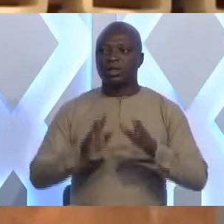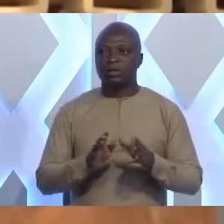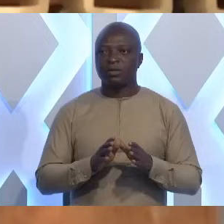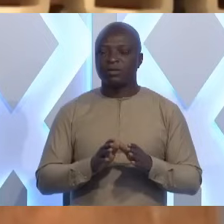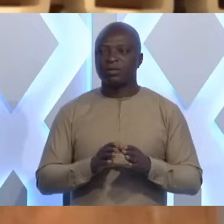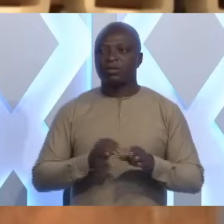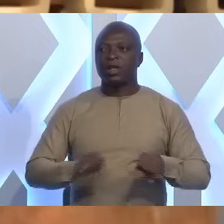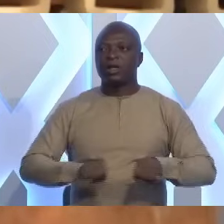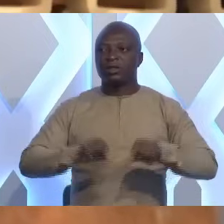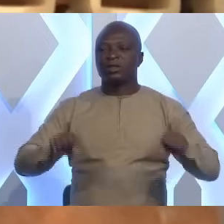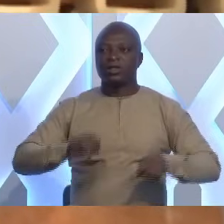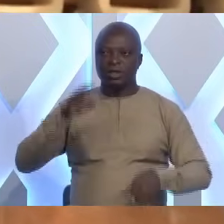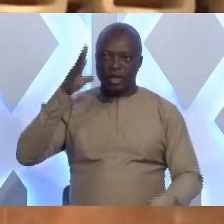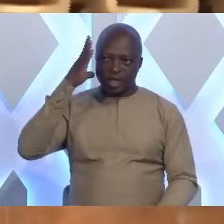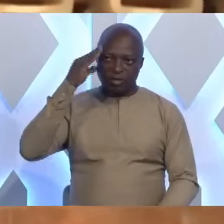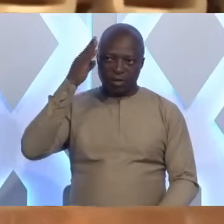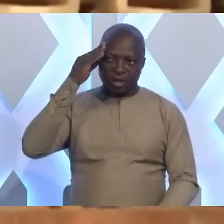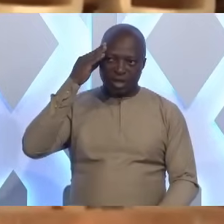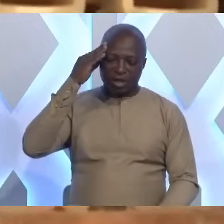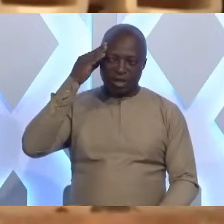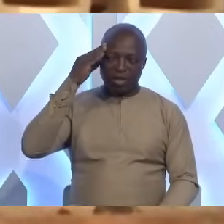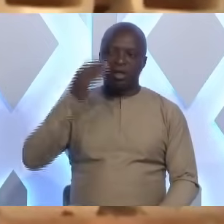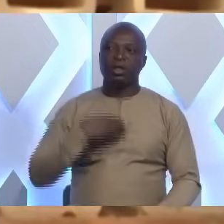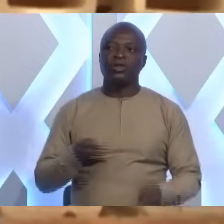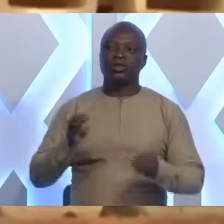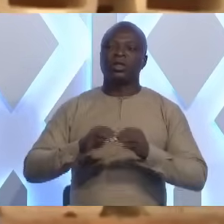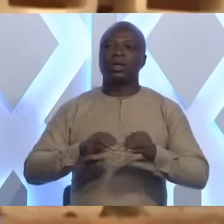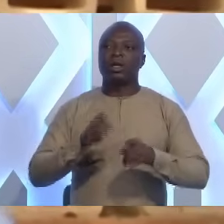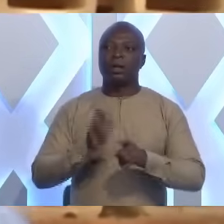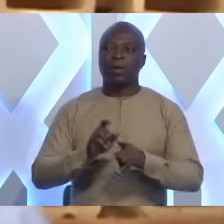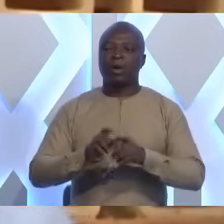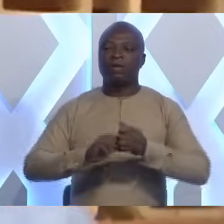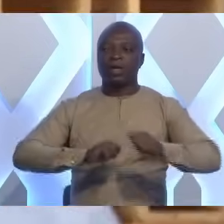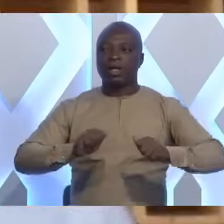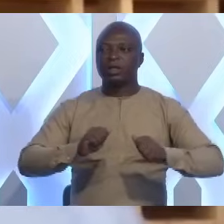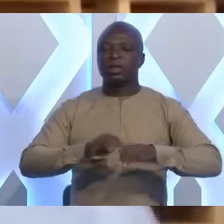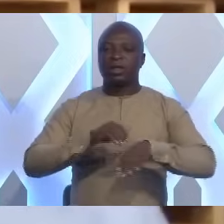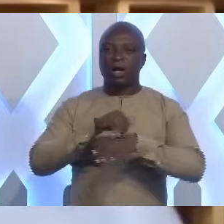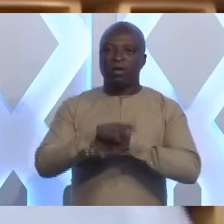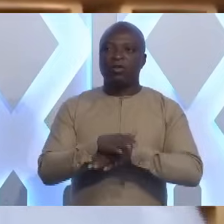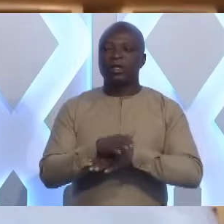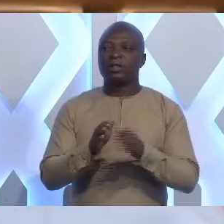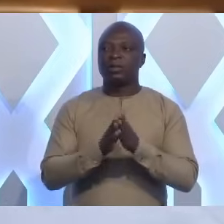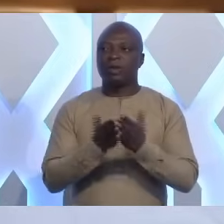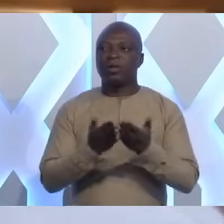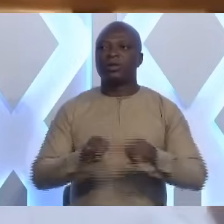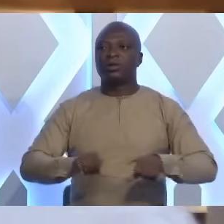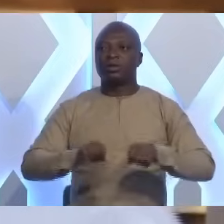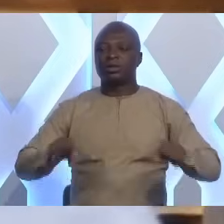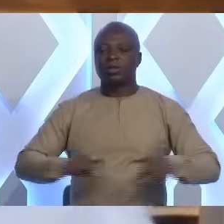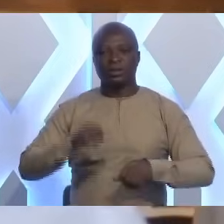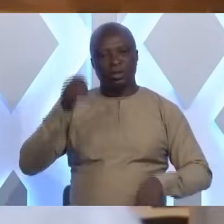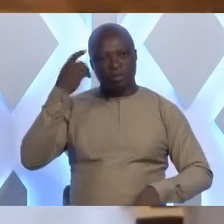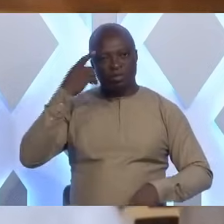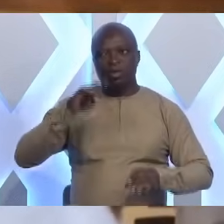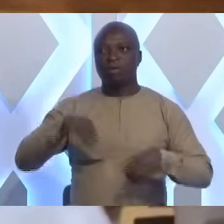en sciences expérimentales. Et joignant l'acte à la parole, il a envoyé des manuels de sciences pour